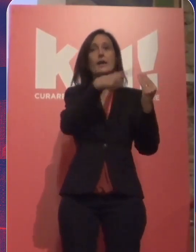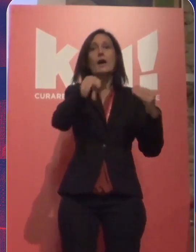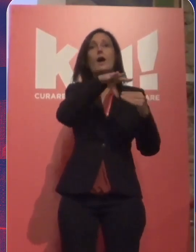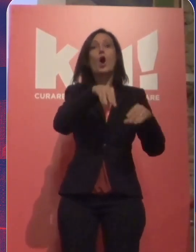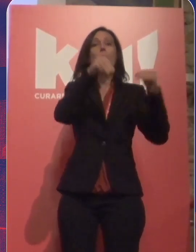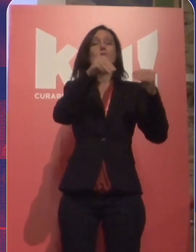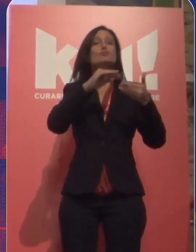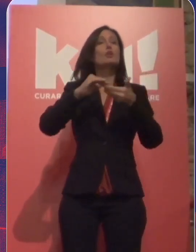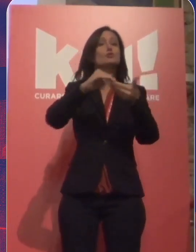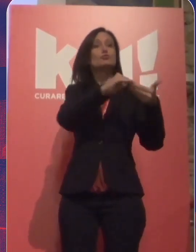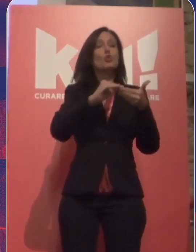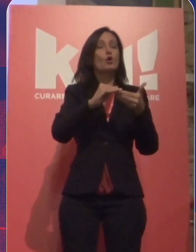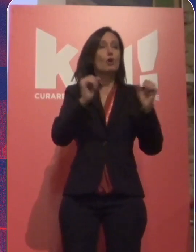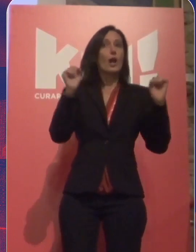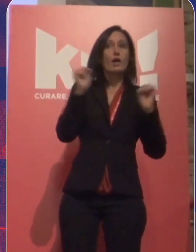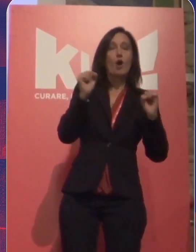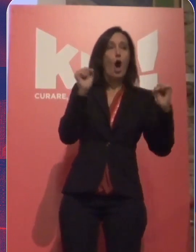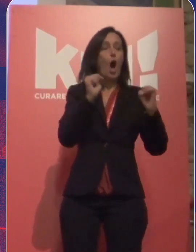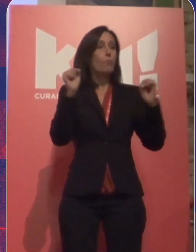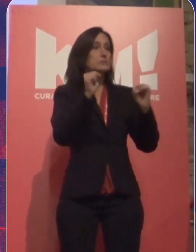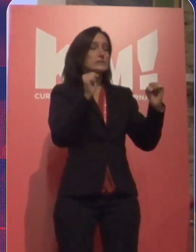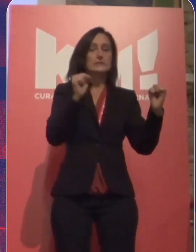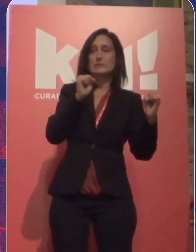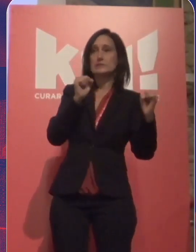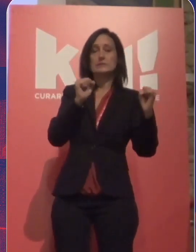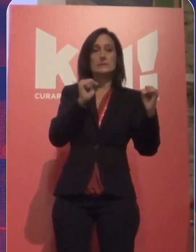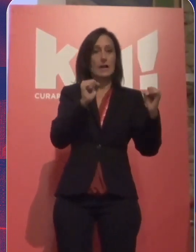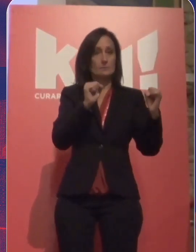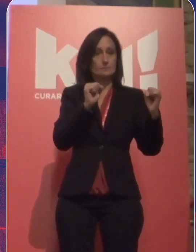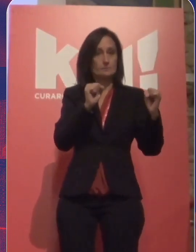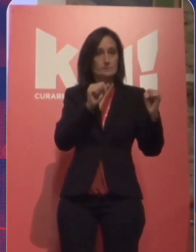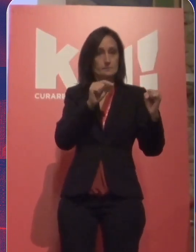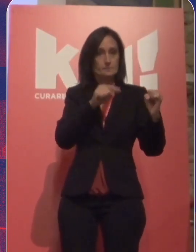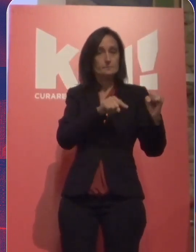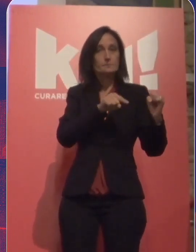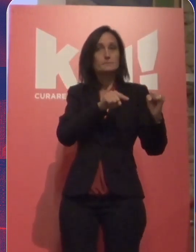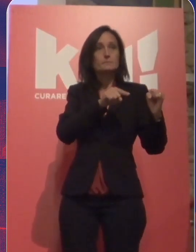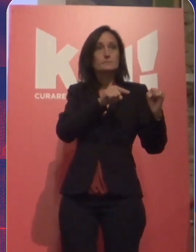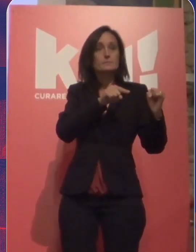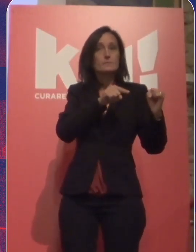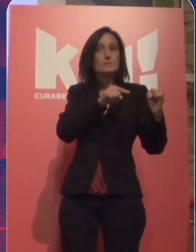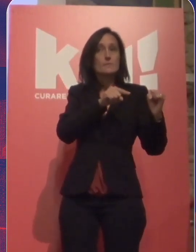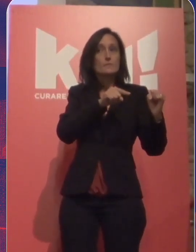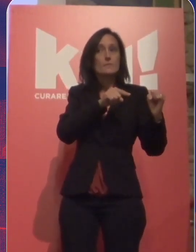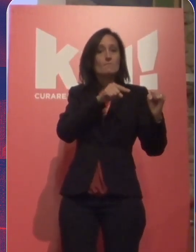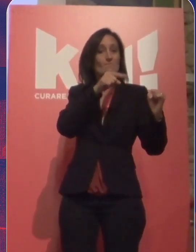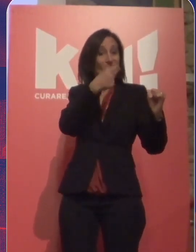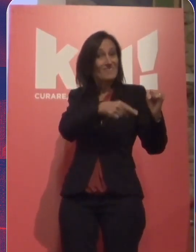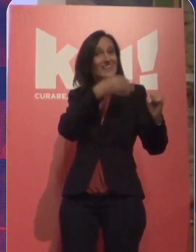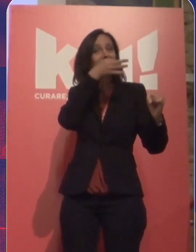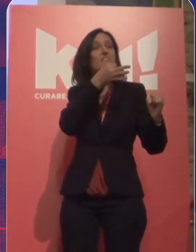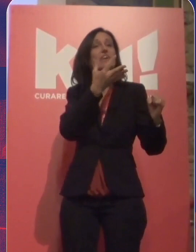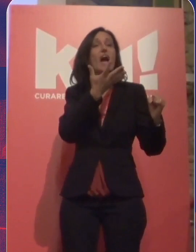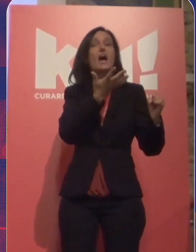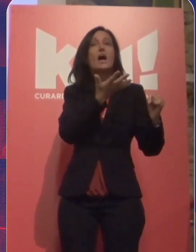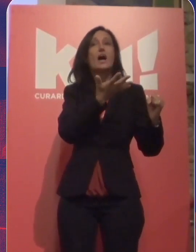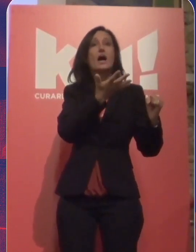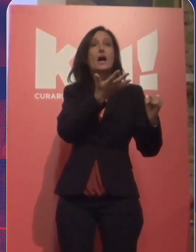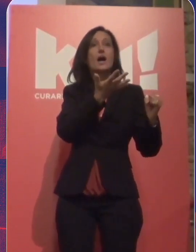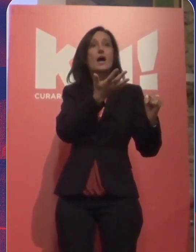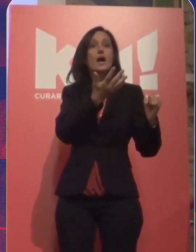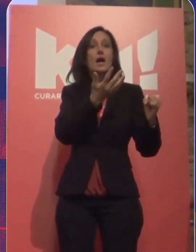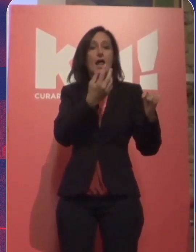fobia sociale vuol dire che la vita non è più spontaneamente aperta la